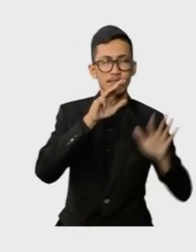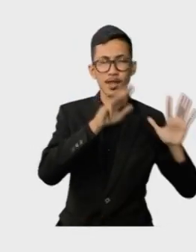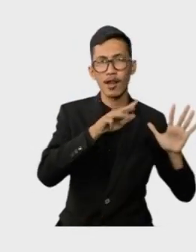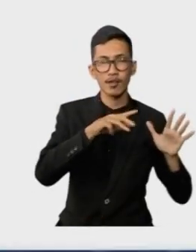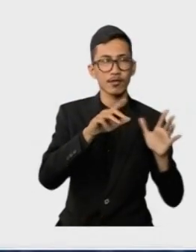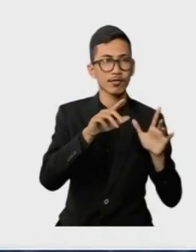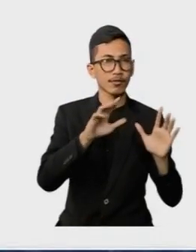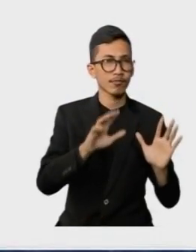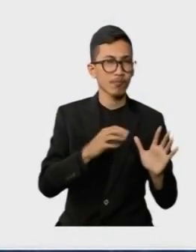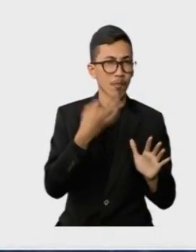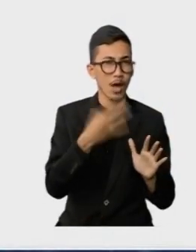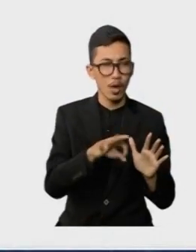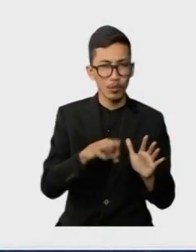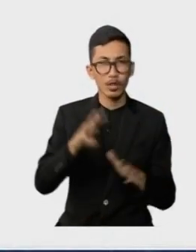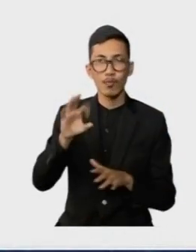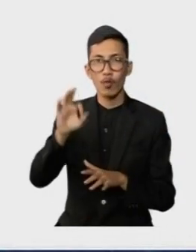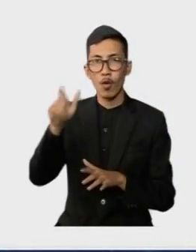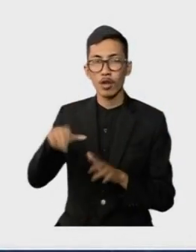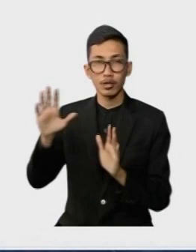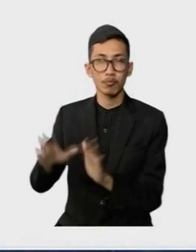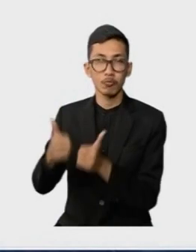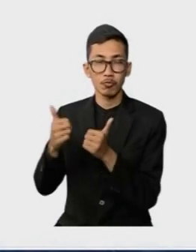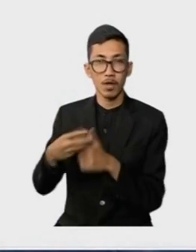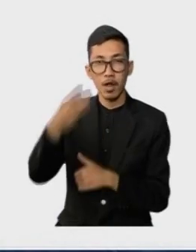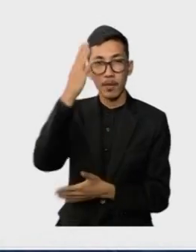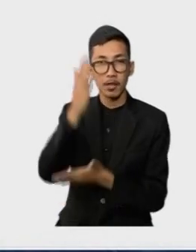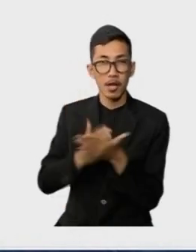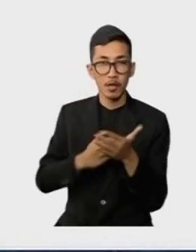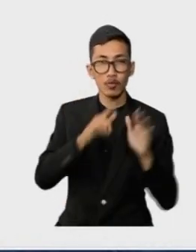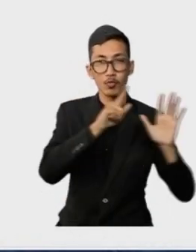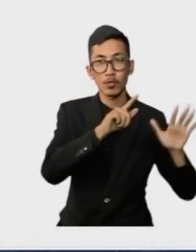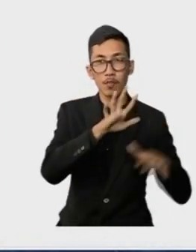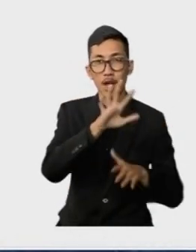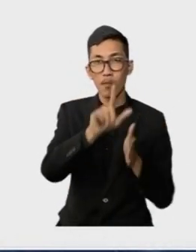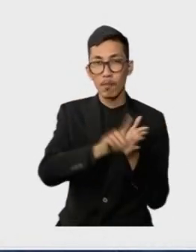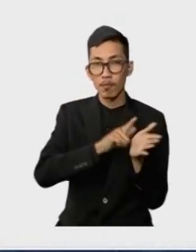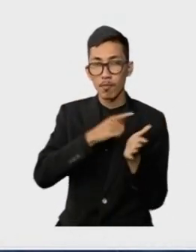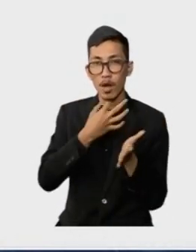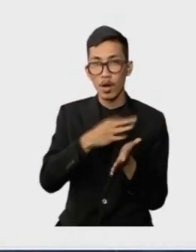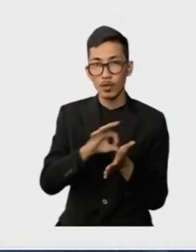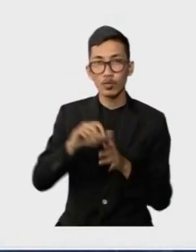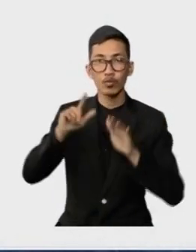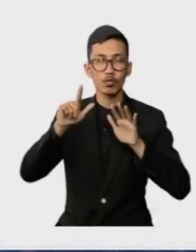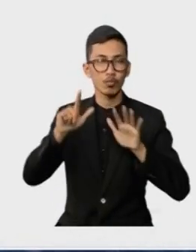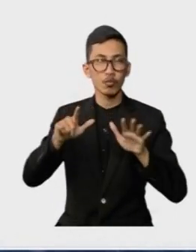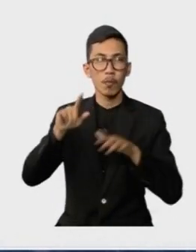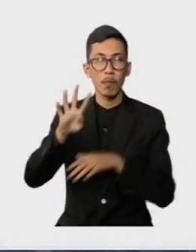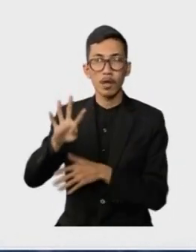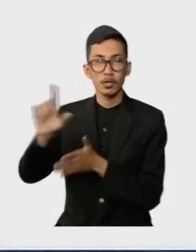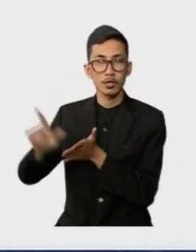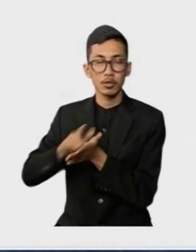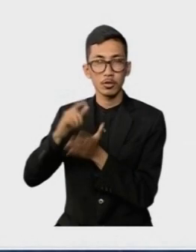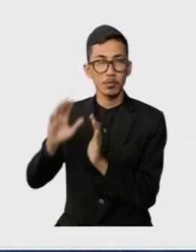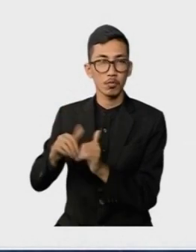30 sembuh Kalimantan Tengah 75 kasus baru 74 sembuh Bali